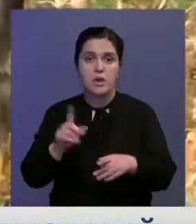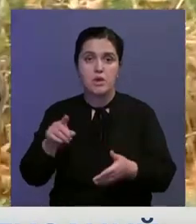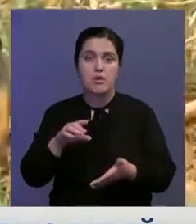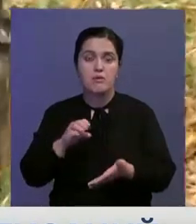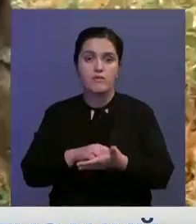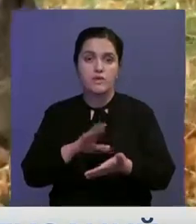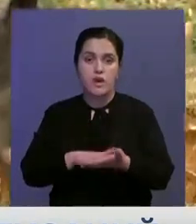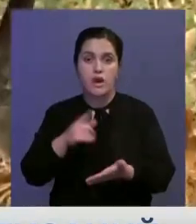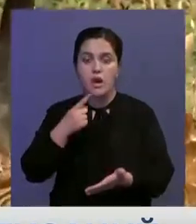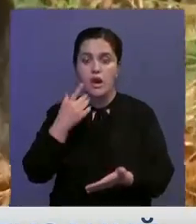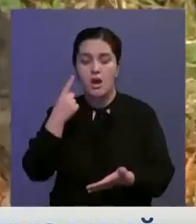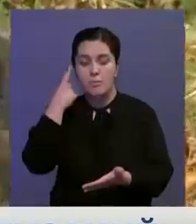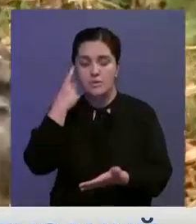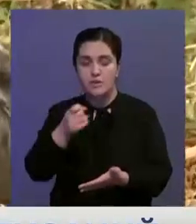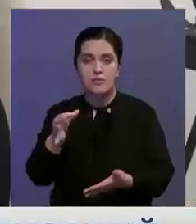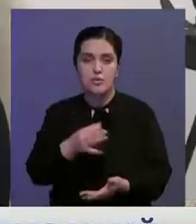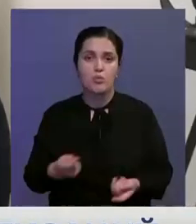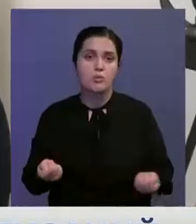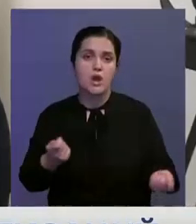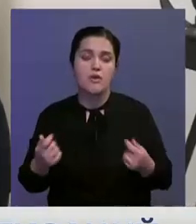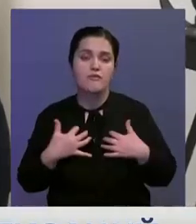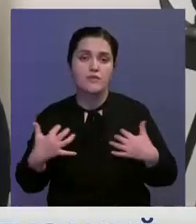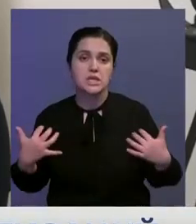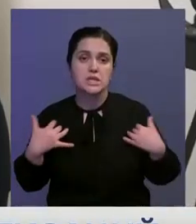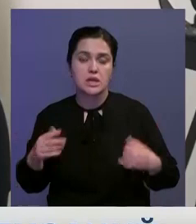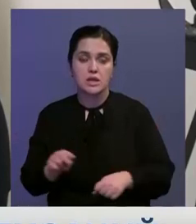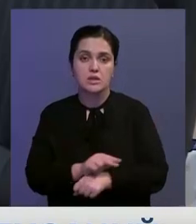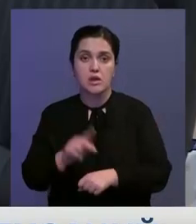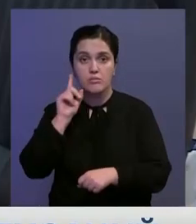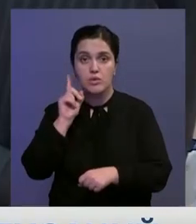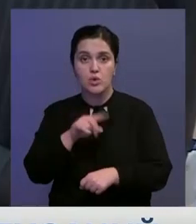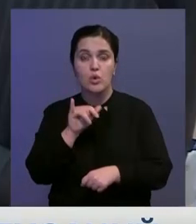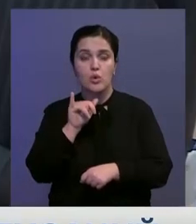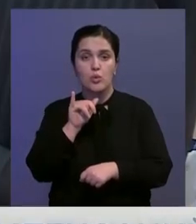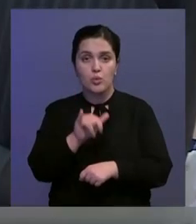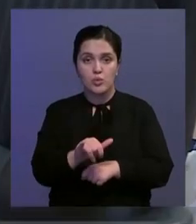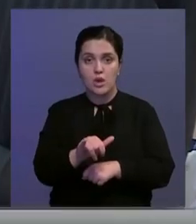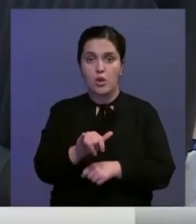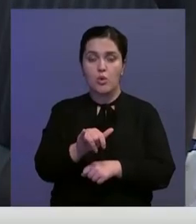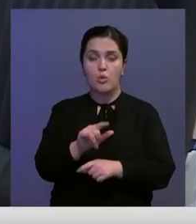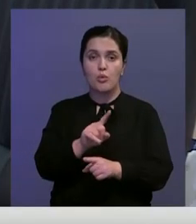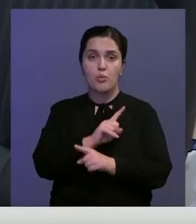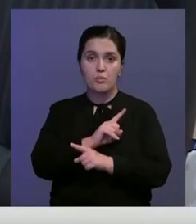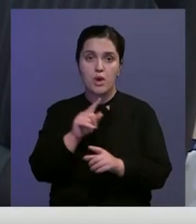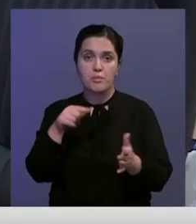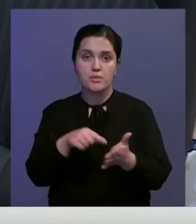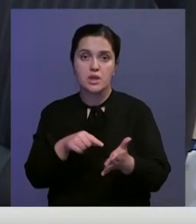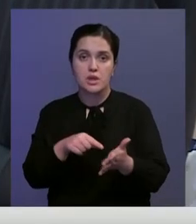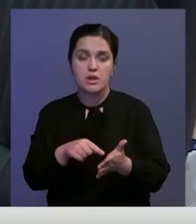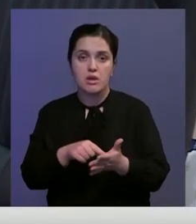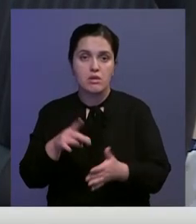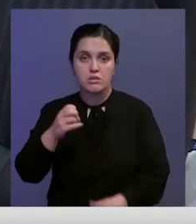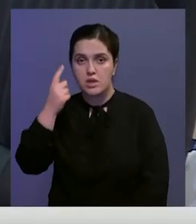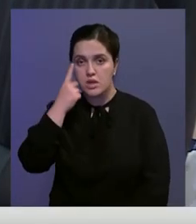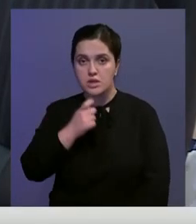зачет, объяснили в областном управлении ветеринарии. Как мне известно, у них во дворе погибли птицы, но они не